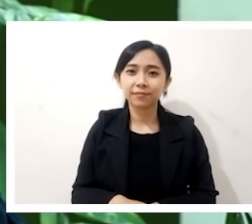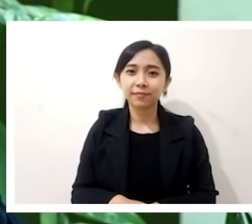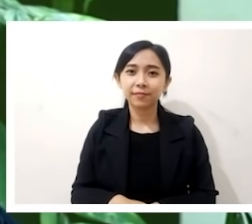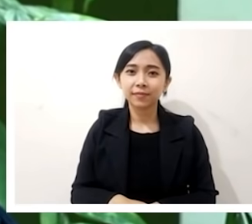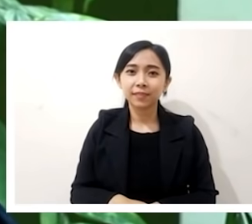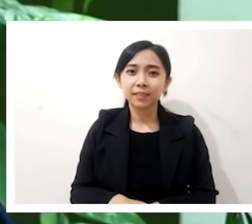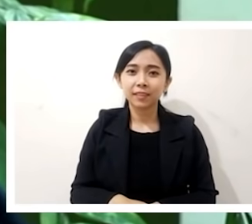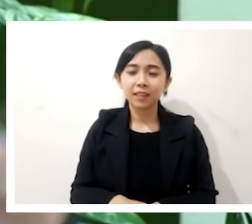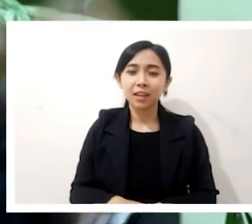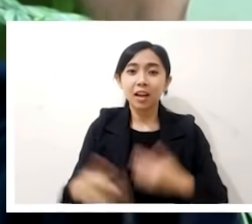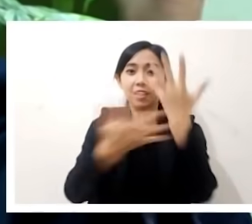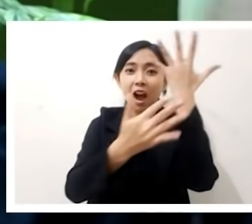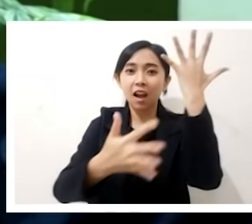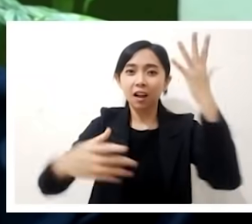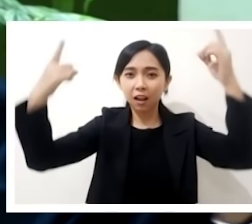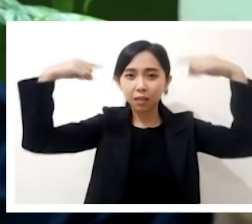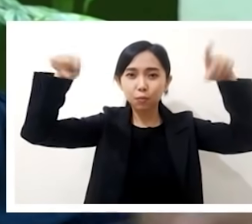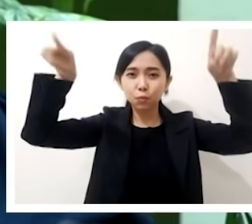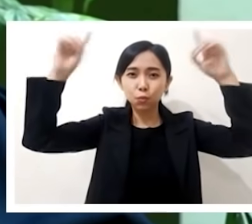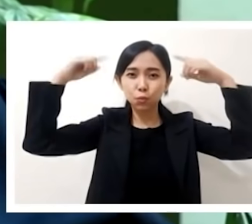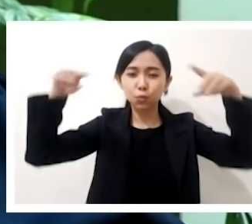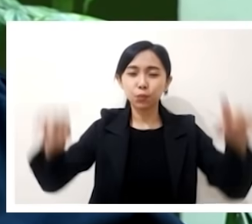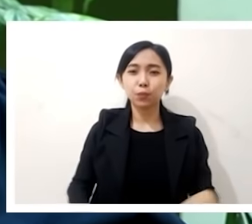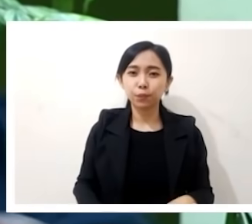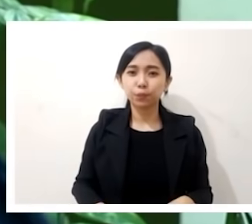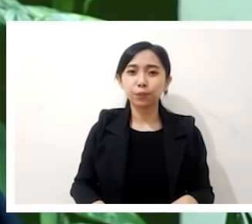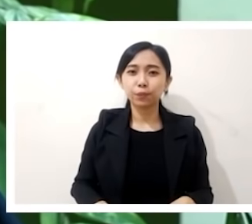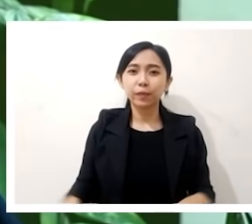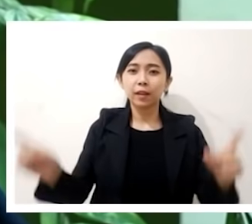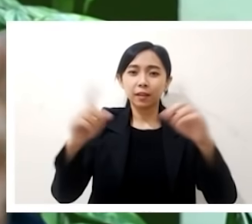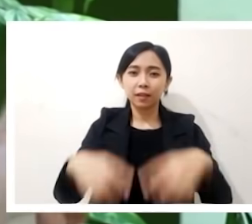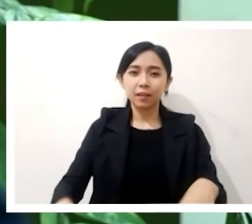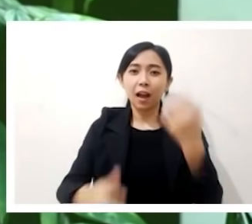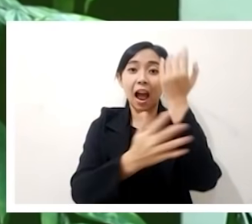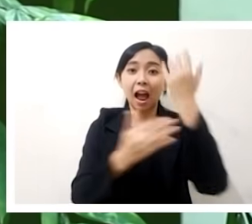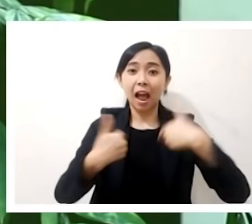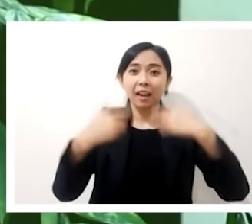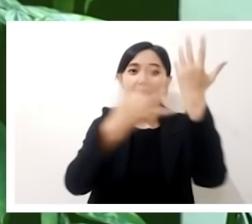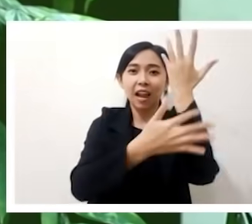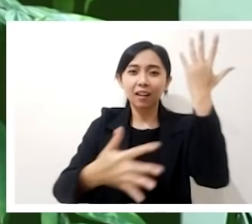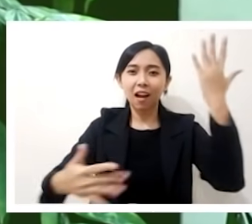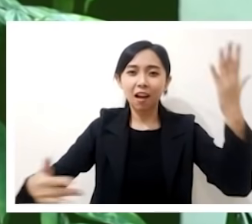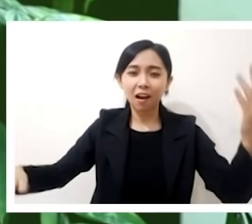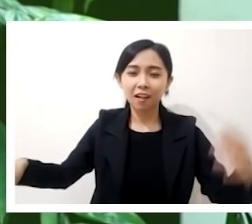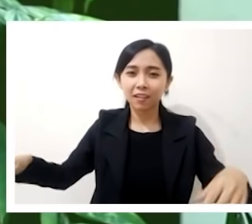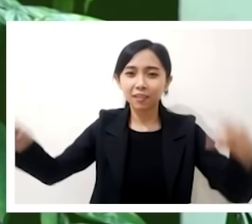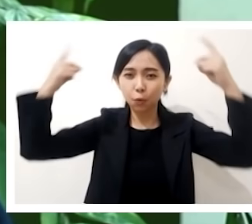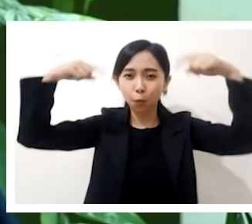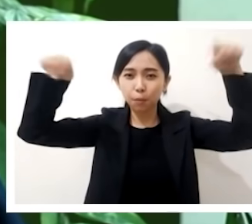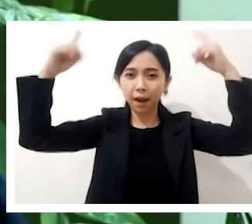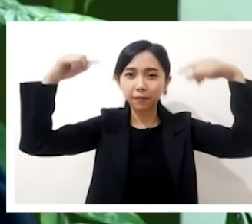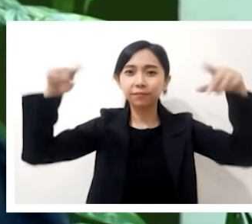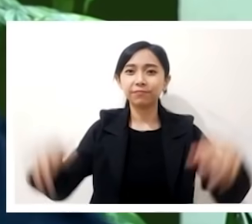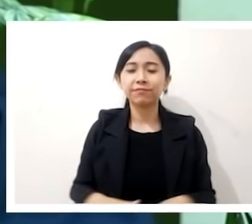darah lembu jantan atau darah domba jantan kepada umat. Kita bisa baca Ibrani 9 ayat